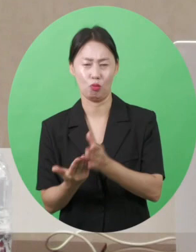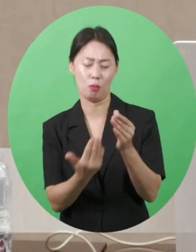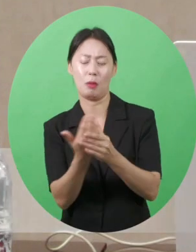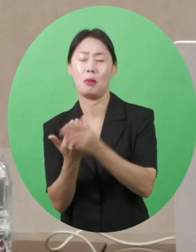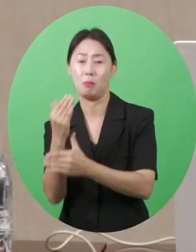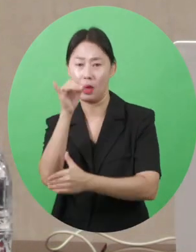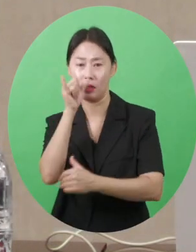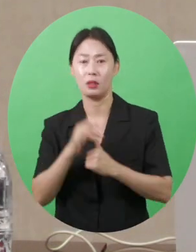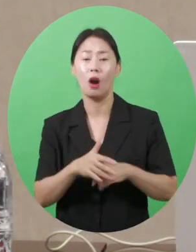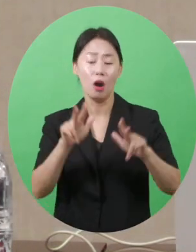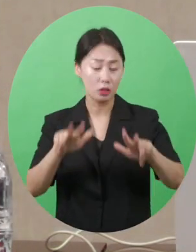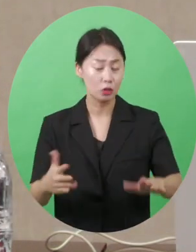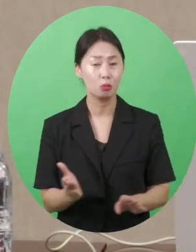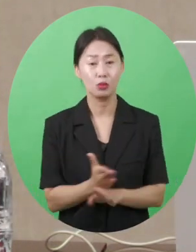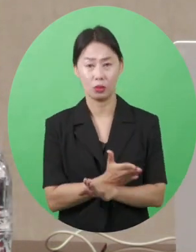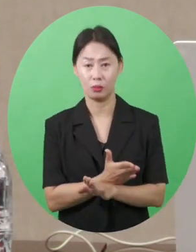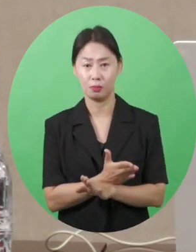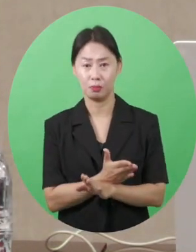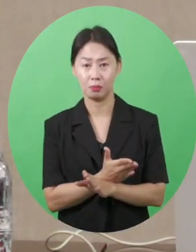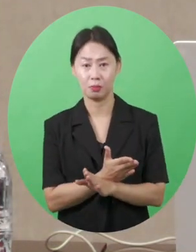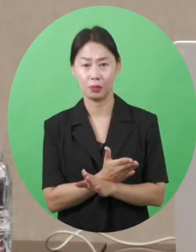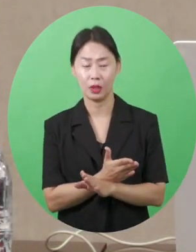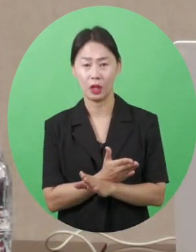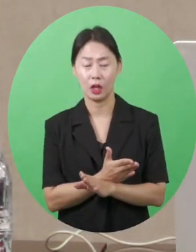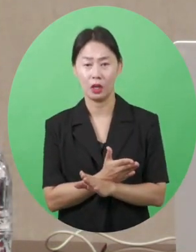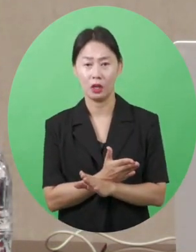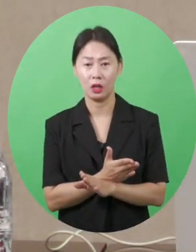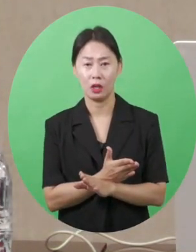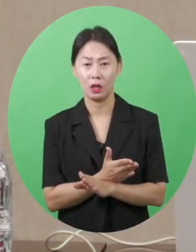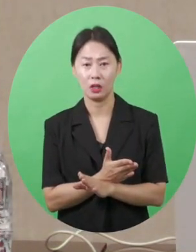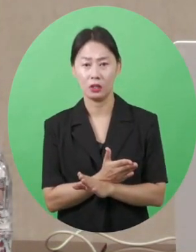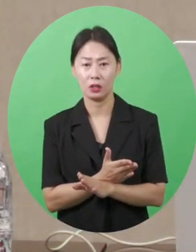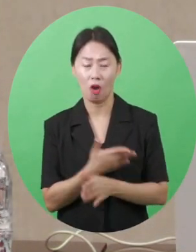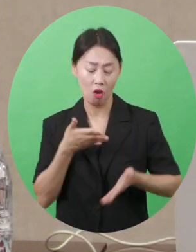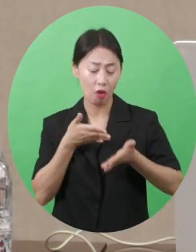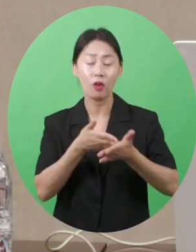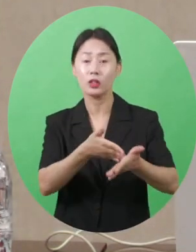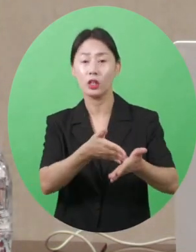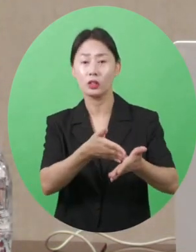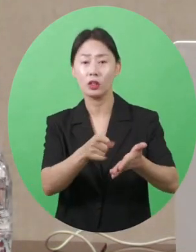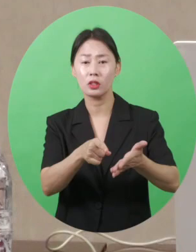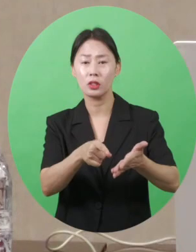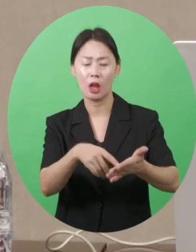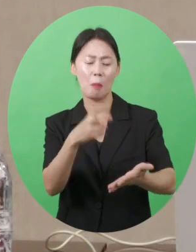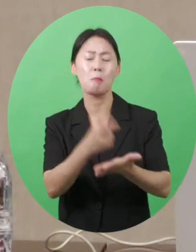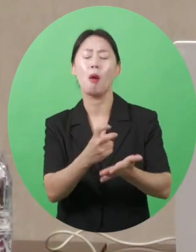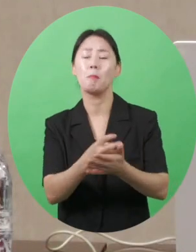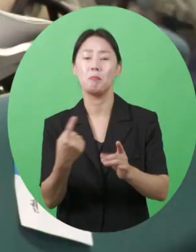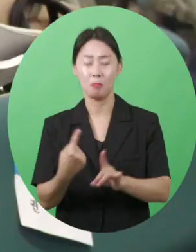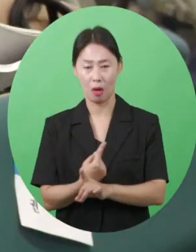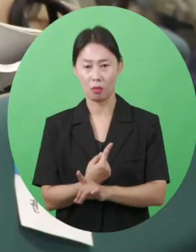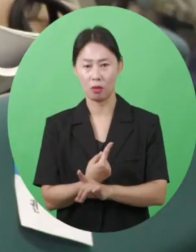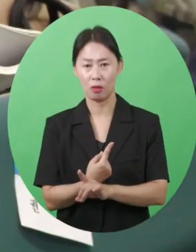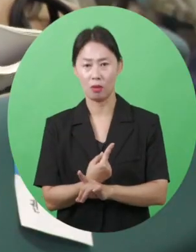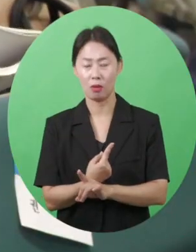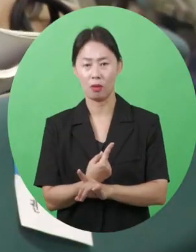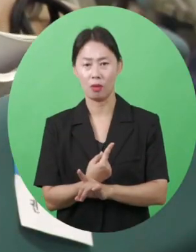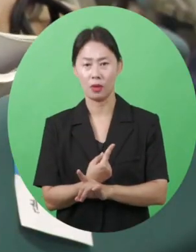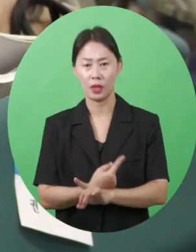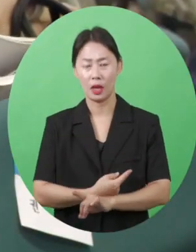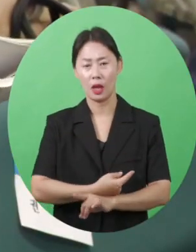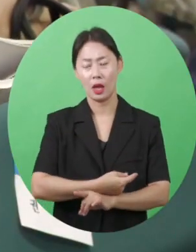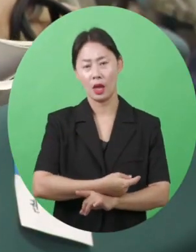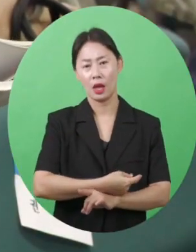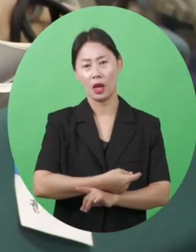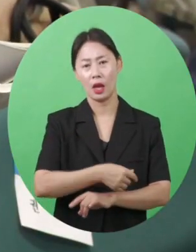있을 것 같고, 지금부터 저희가 두 번째는 말씀드리고 싶은 건 제도 개선 활동. ATM